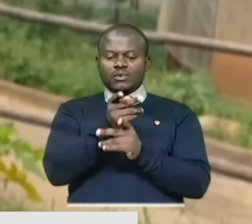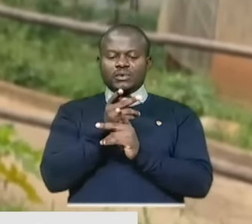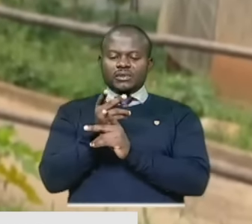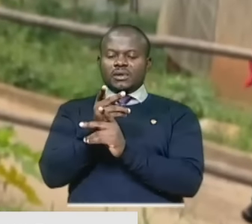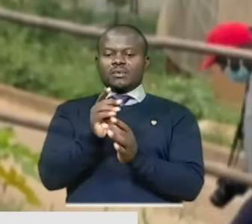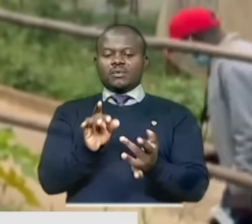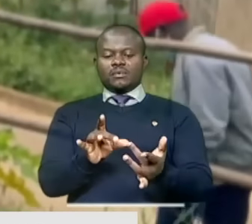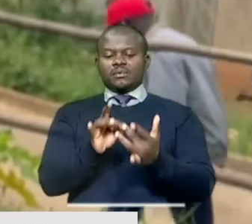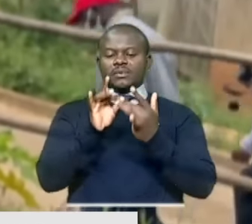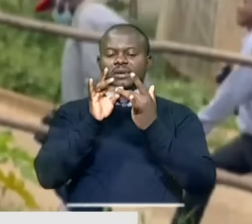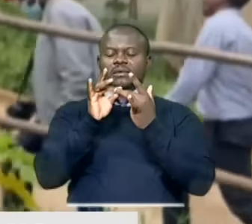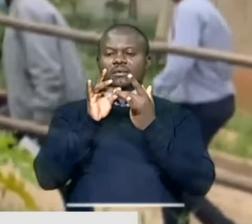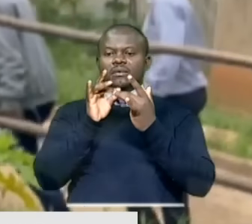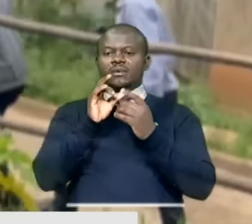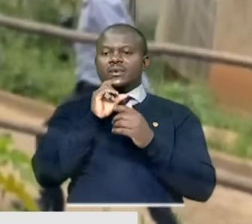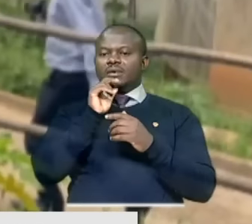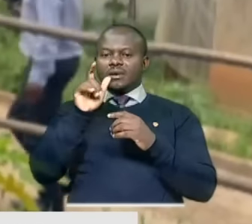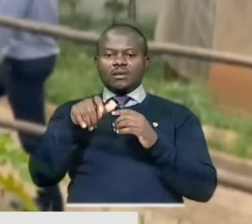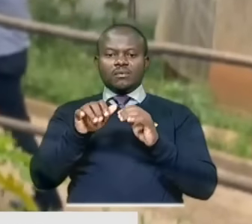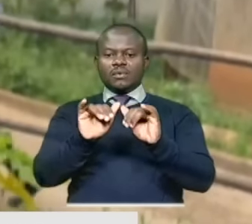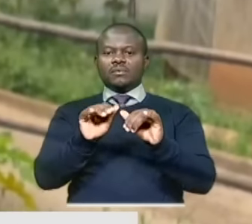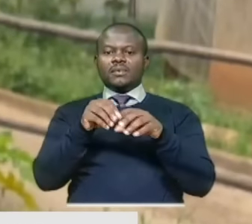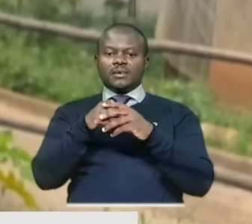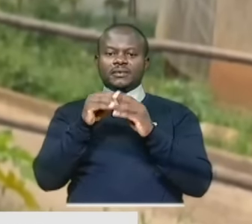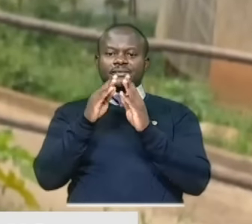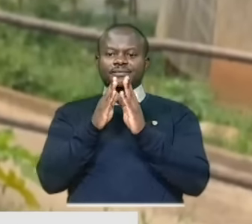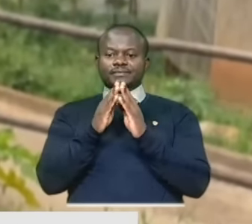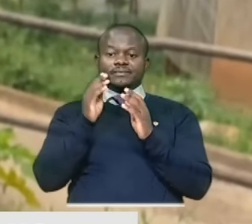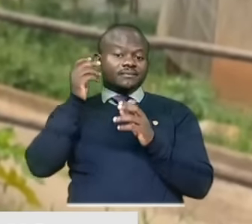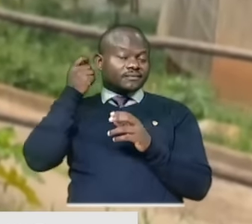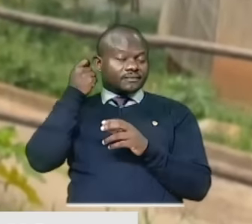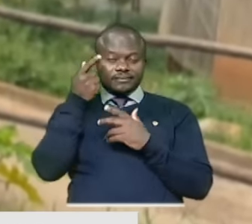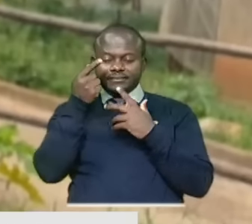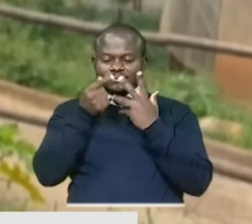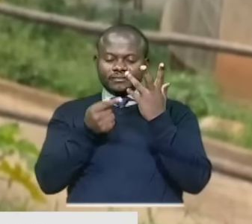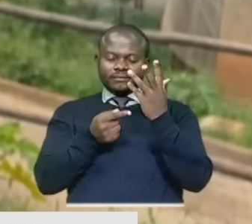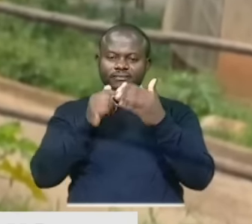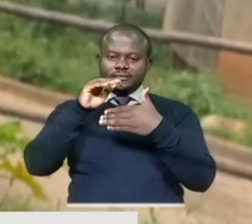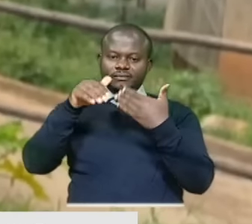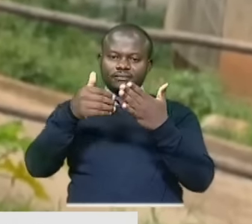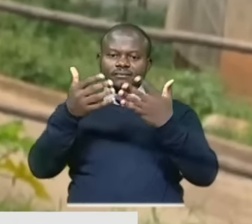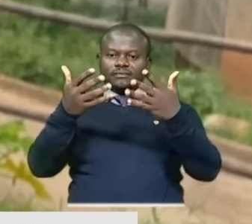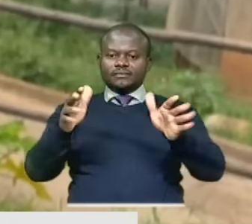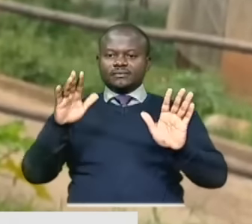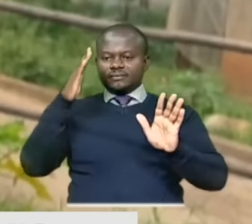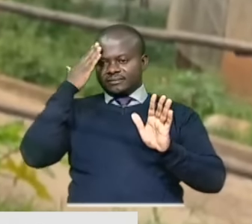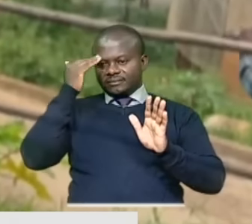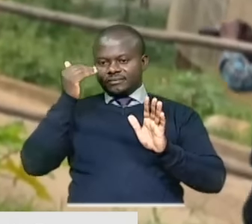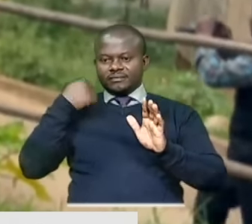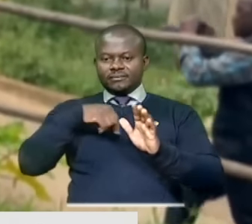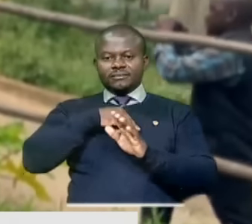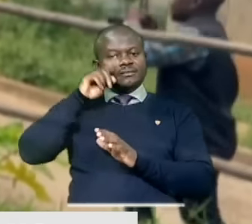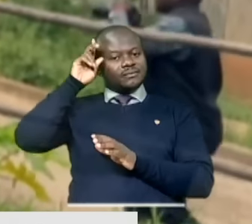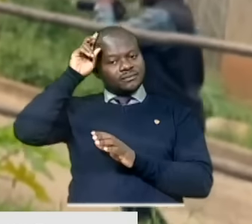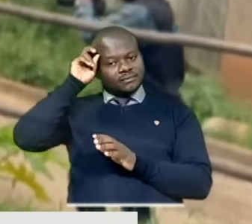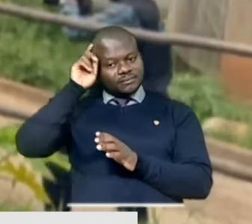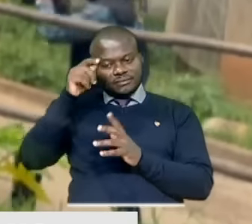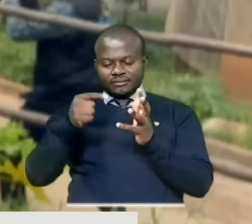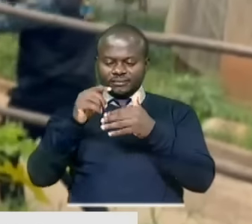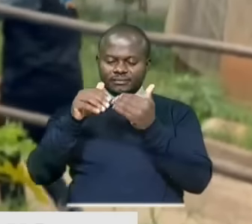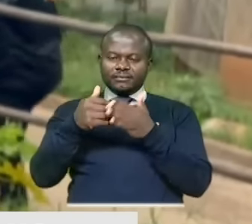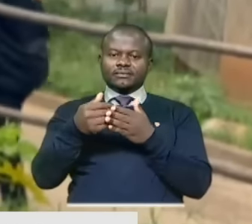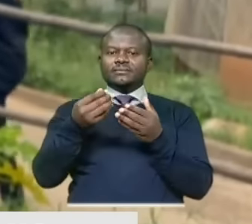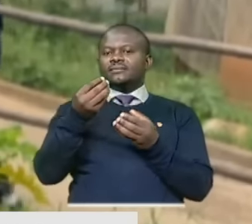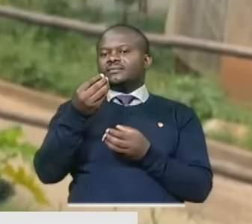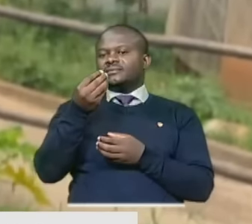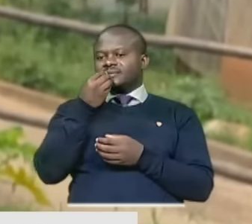by'umwihariko, ntibagume mu mujyi ngo bumve ko ibyo byarangiye, kuko ntekereza ko ibintu byose byaba imirire,